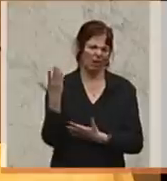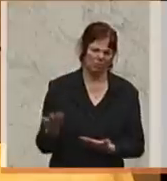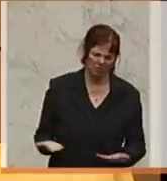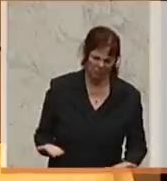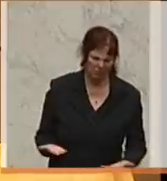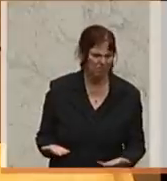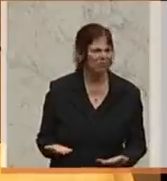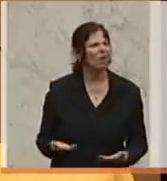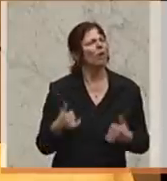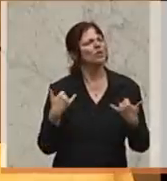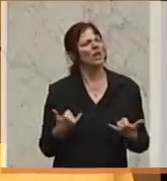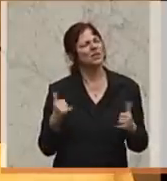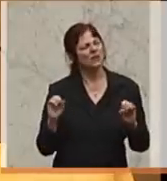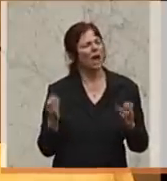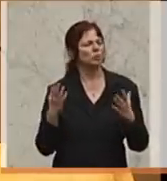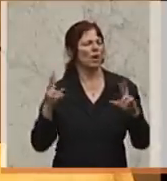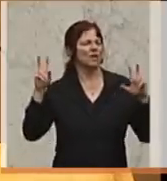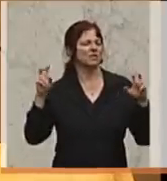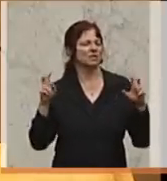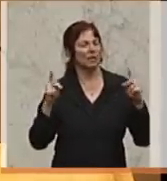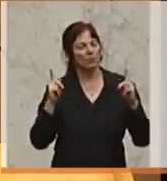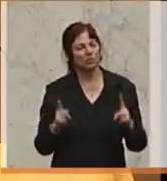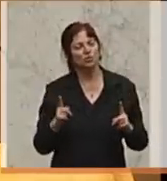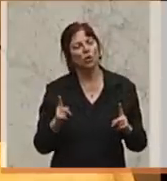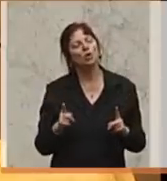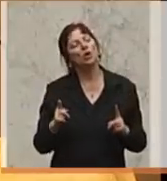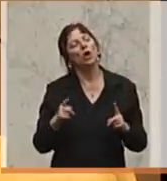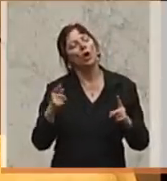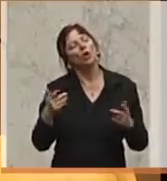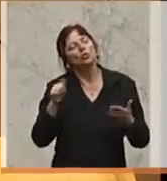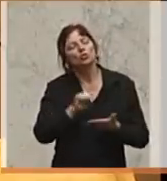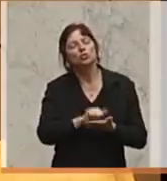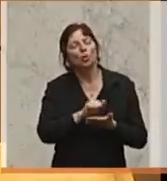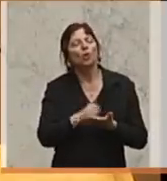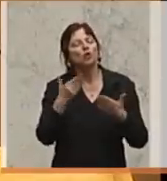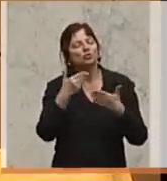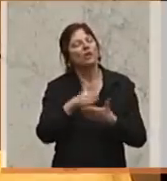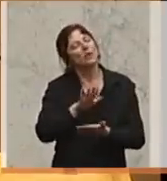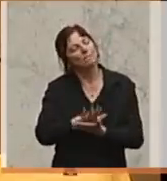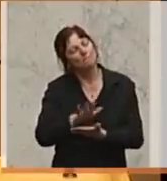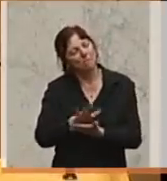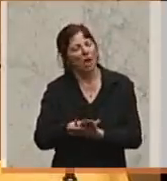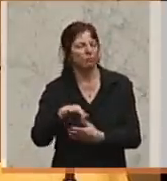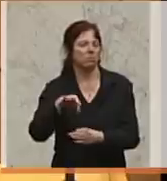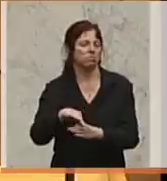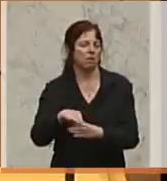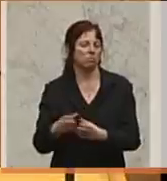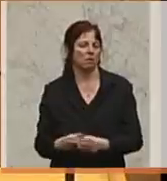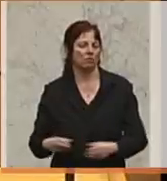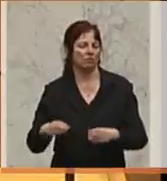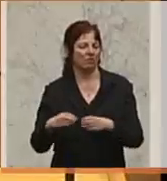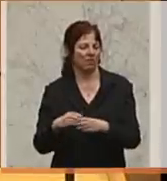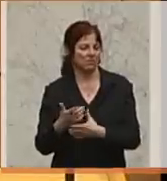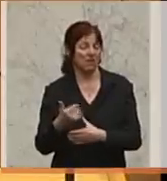das aktuelle Thema einzugehen, die Druckerschwärze im Tintenfass. Nicht jedes Inserat, das geschalten wird, ist per se